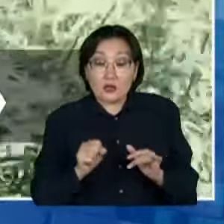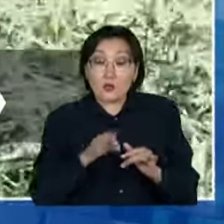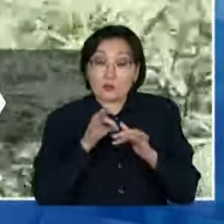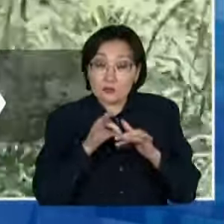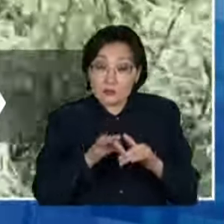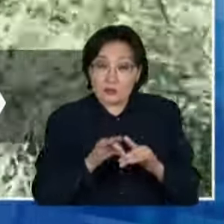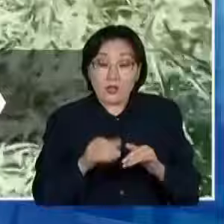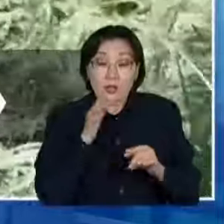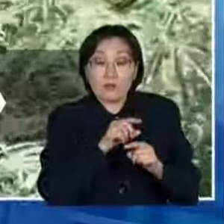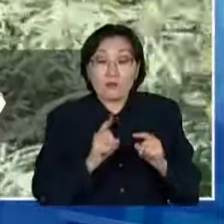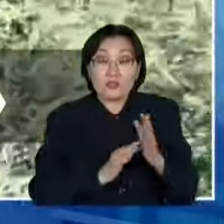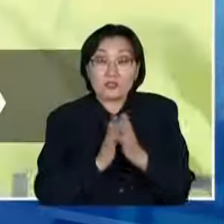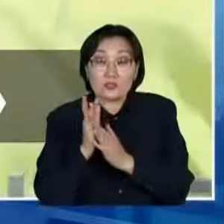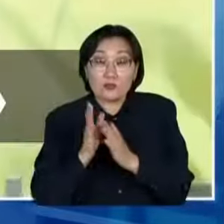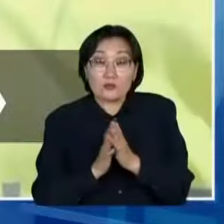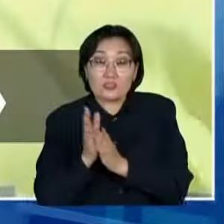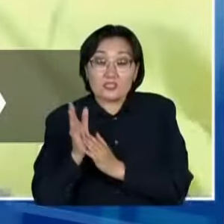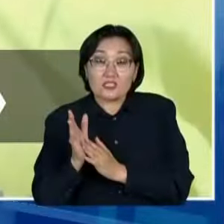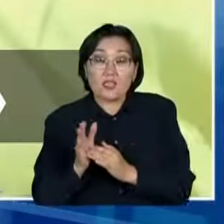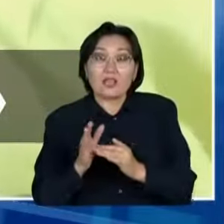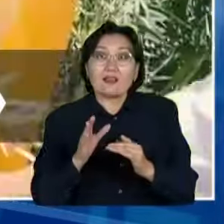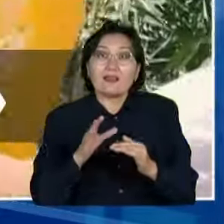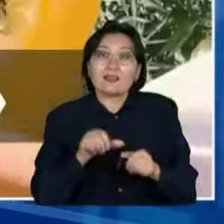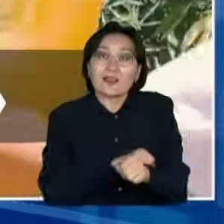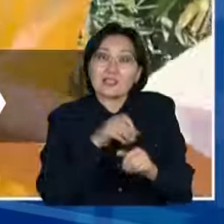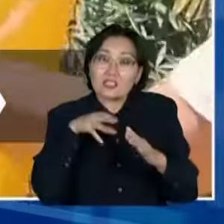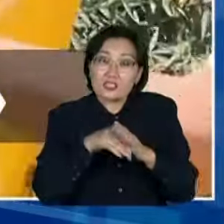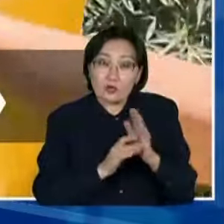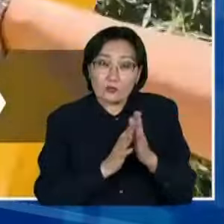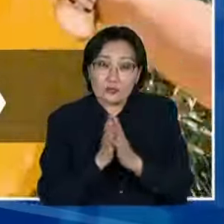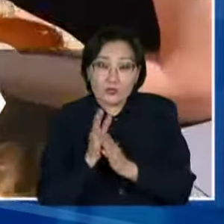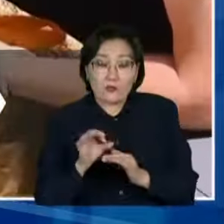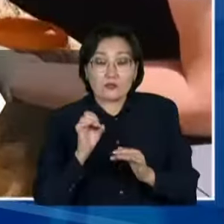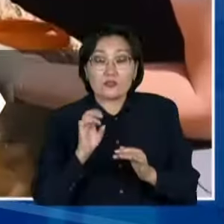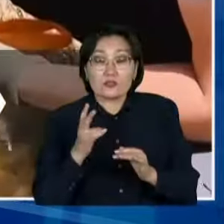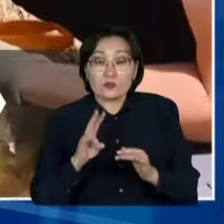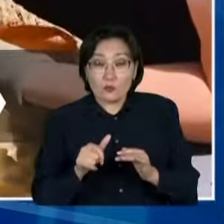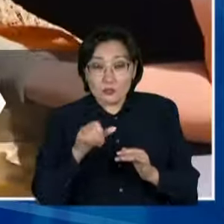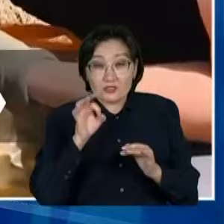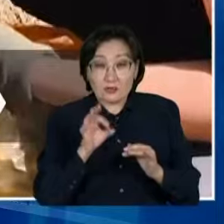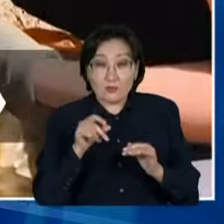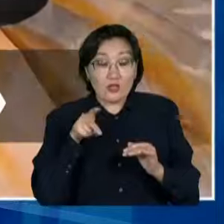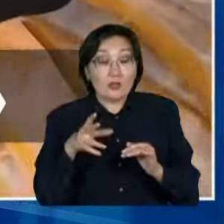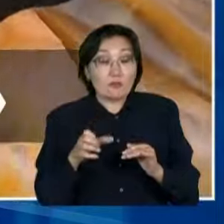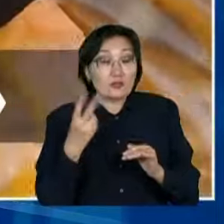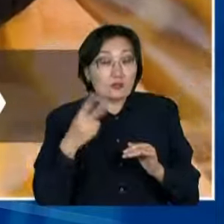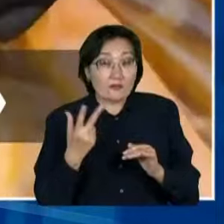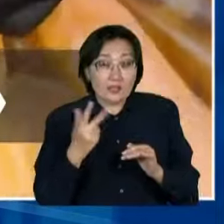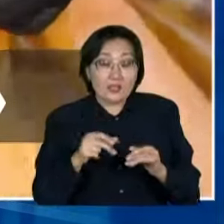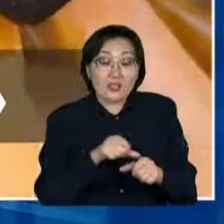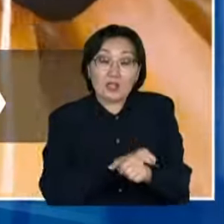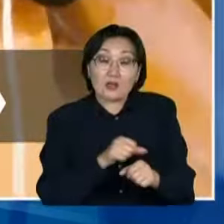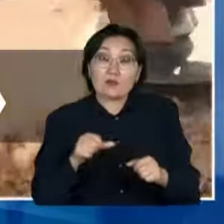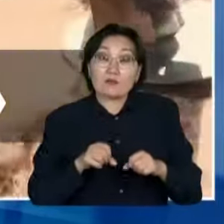проводится в период роста и вызревания наркосодержащих растений. С июня по октябрь они пресекли 523 наркоправонарушения.